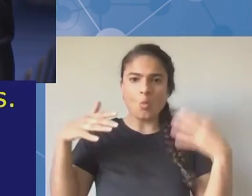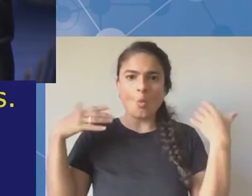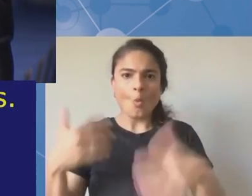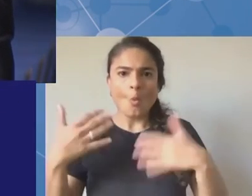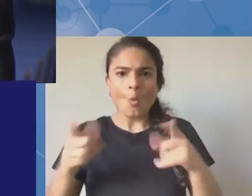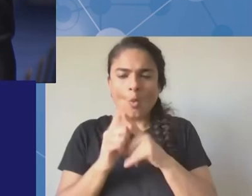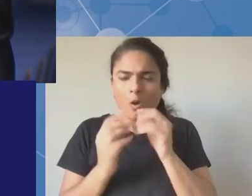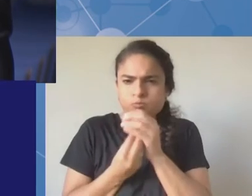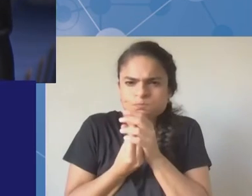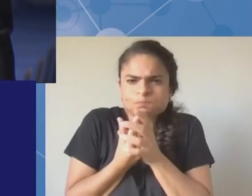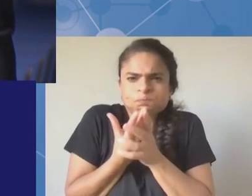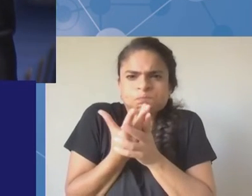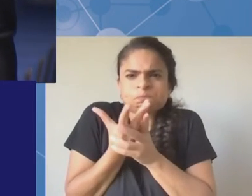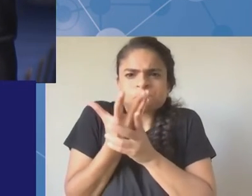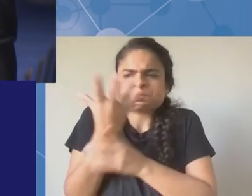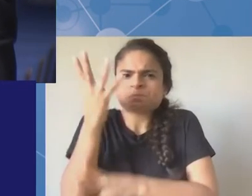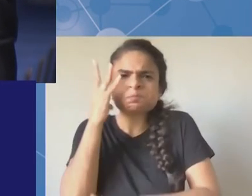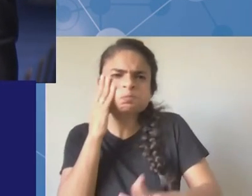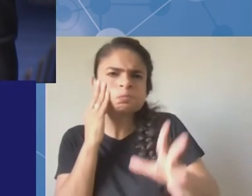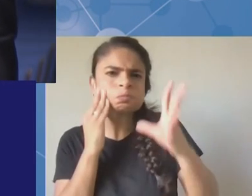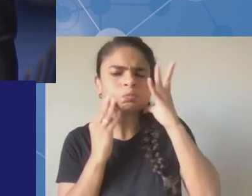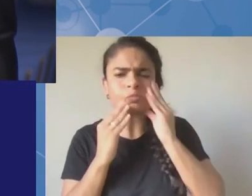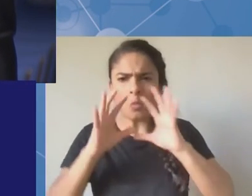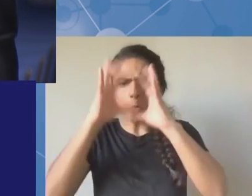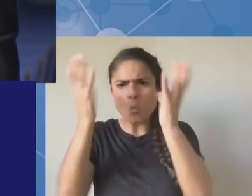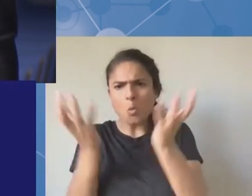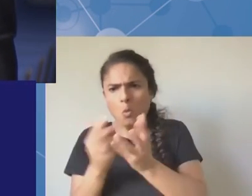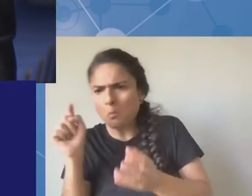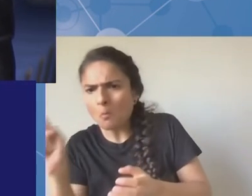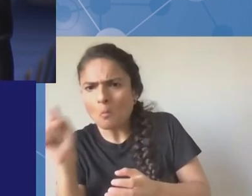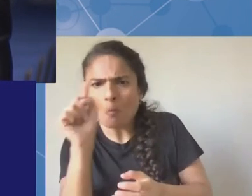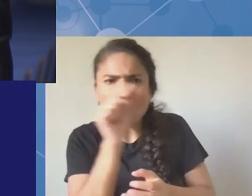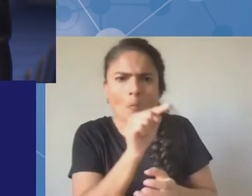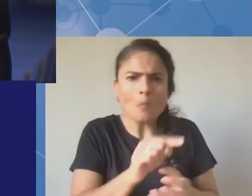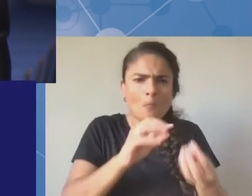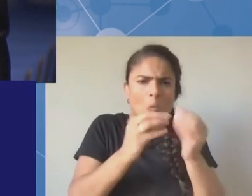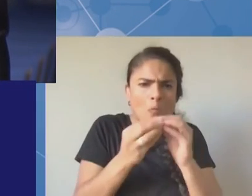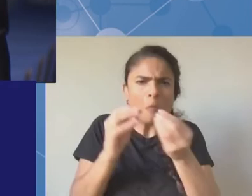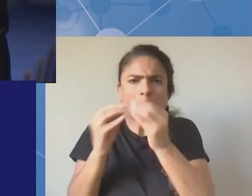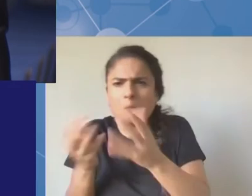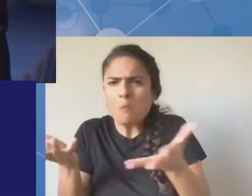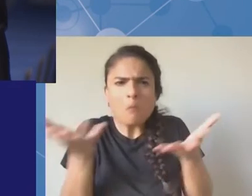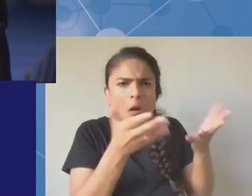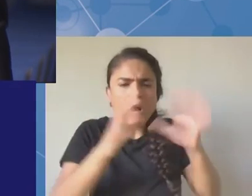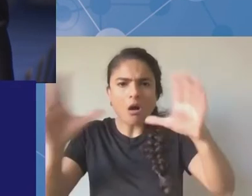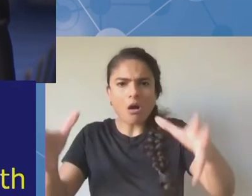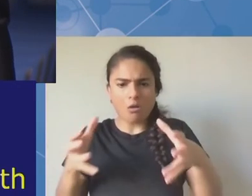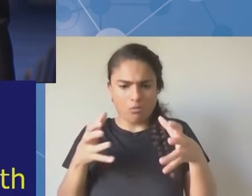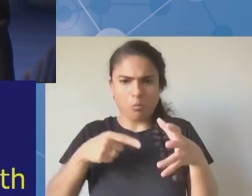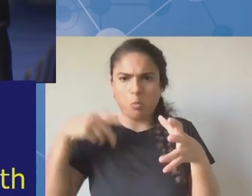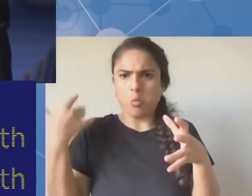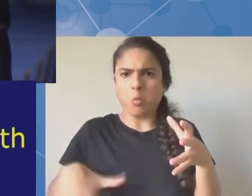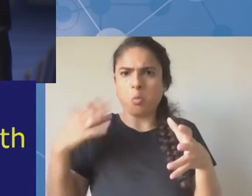Бюро специального посланника Генерального секретаря по технологическим вопросам. Благодарю секретариат IGF.